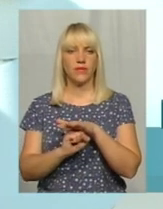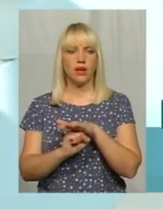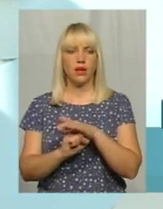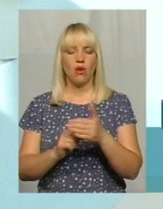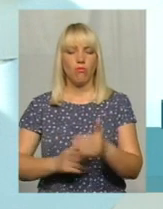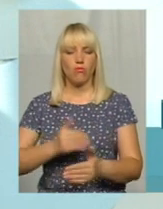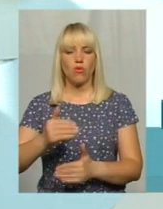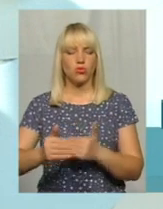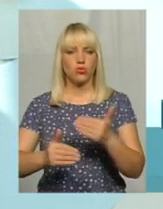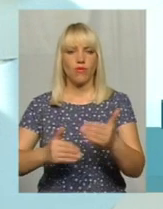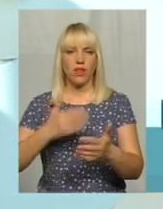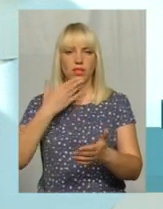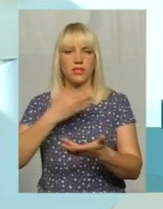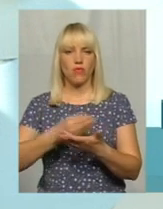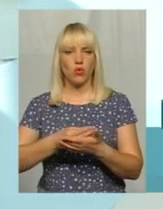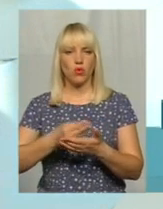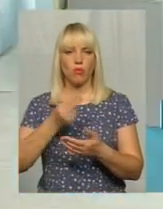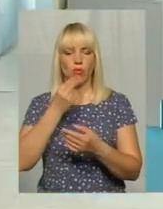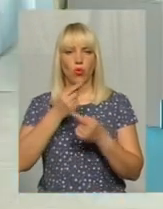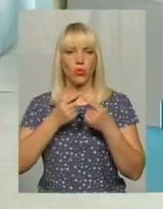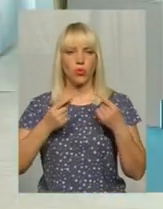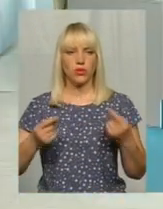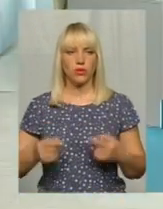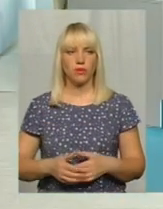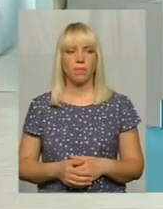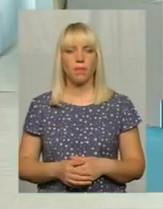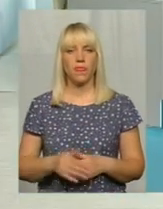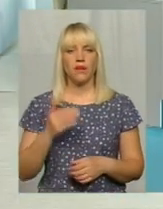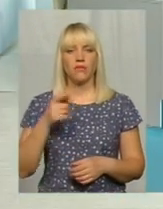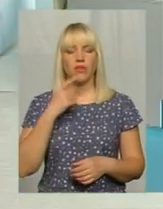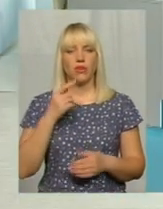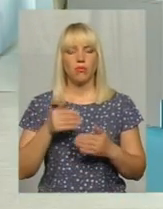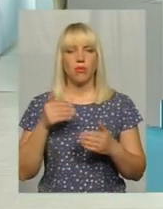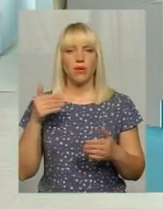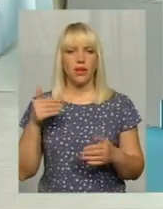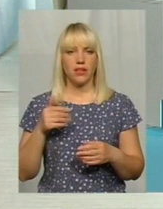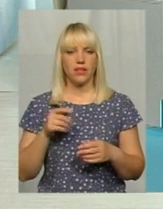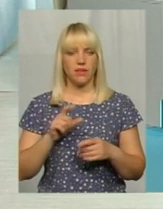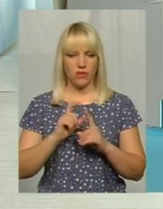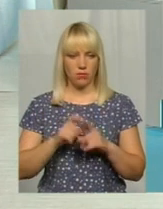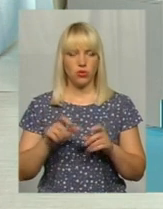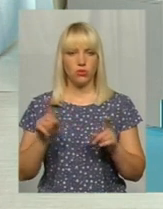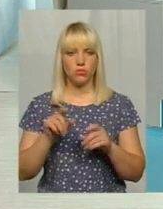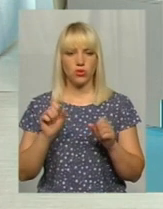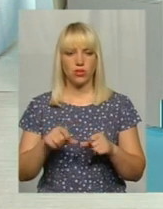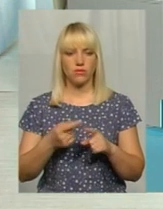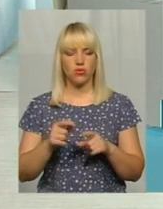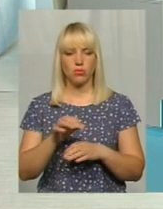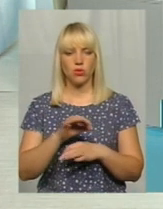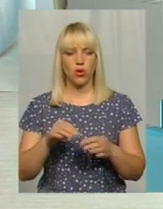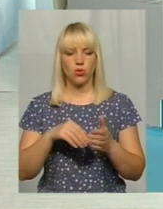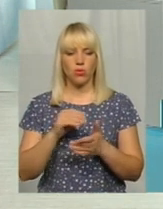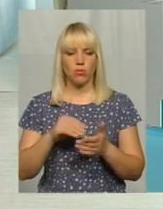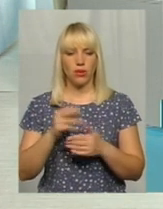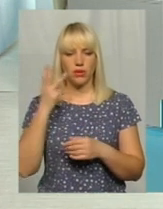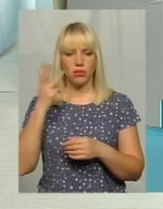просувати свою продукцію на закордонних ринках. Ви обмовились в попередній відповіді, що, можливо, в цьому проєкті «Купуй Хмельницьке» не будете